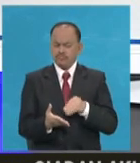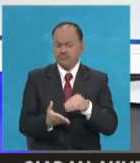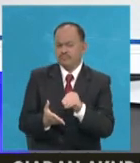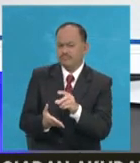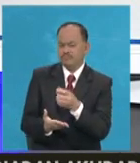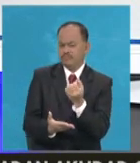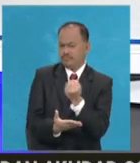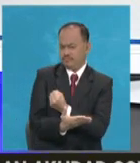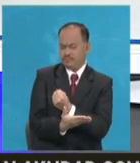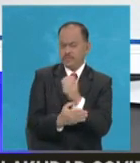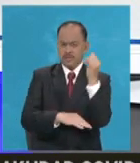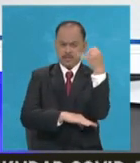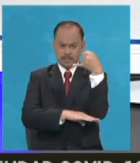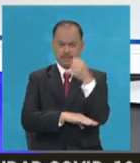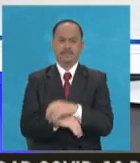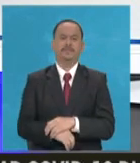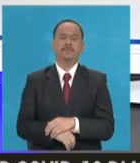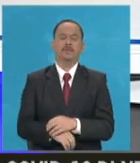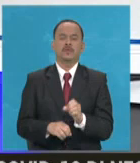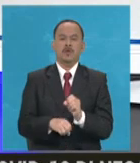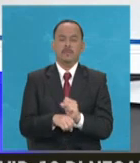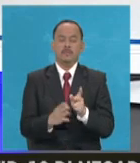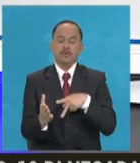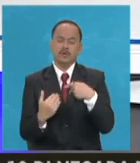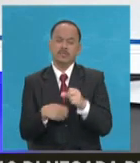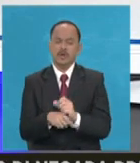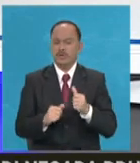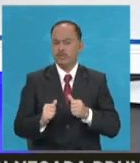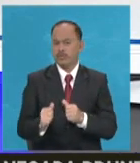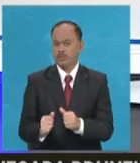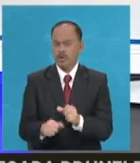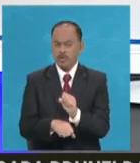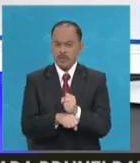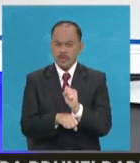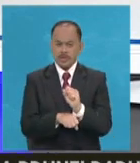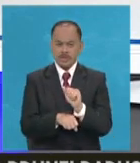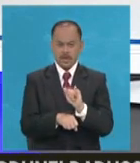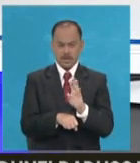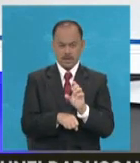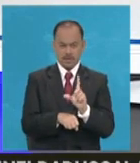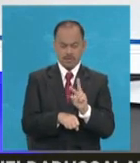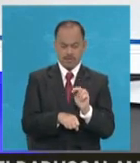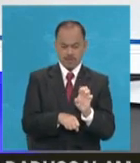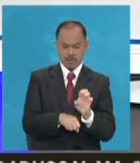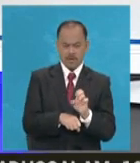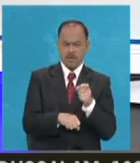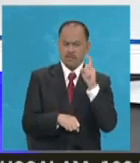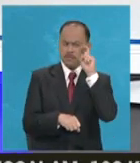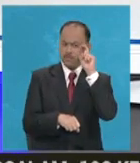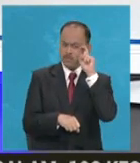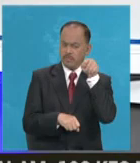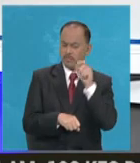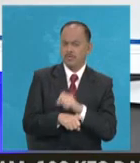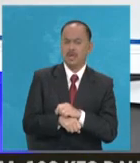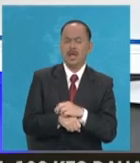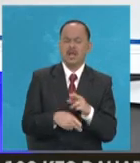di daerah Blade project ini merupakan operasi susulan kepada Project operasi Saigon dan menyesatkan suspek-sospeng